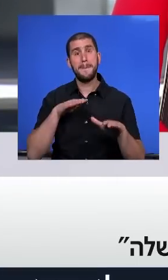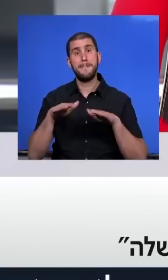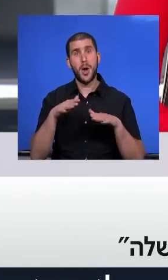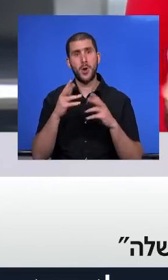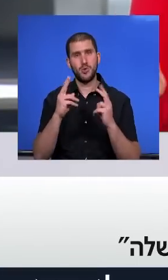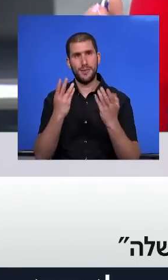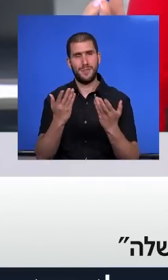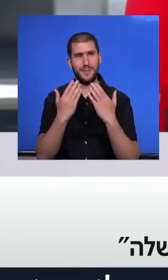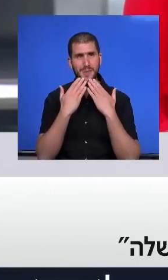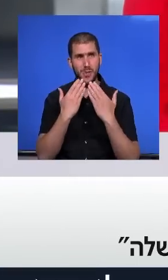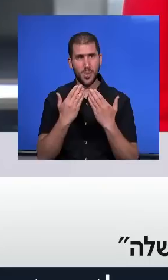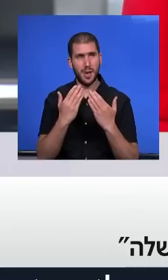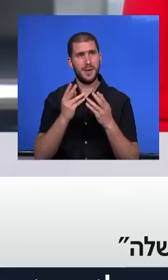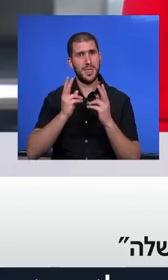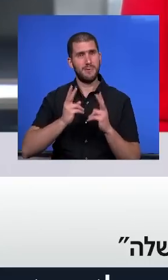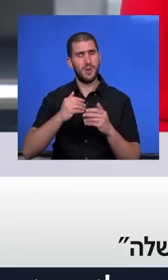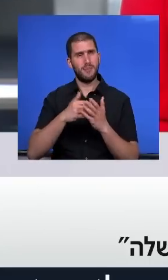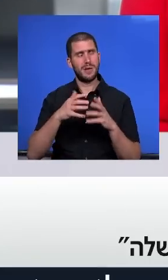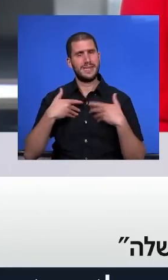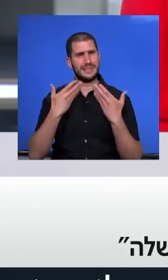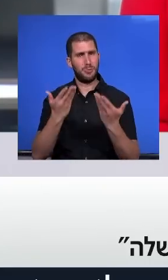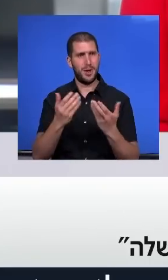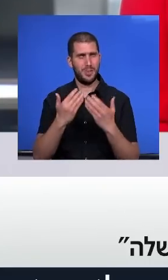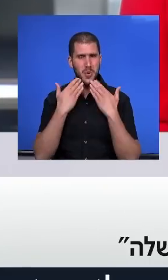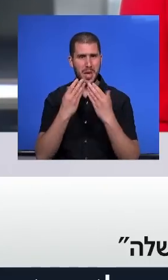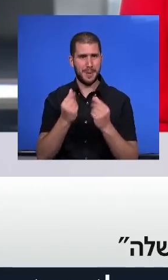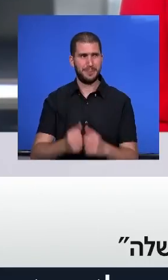מיכל. תודה נאפשר לך להמשיך לשמוח. תודה רבה.